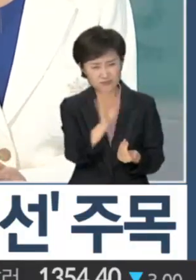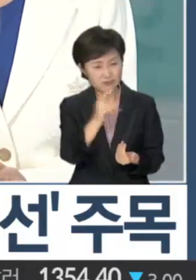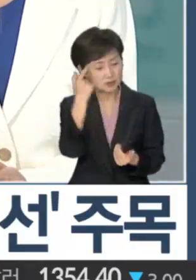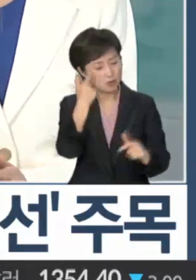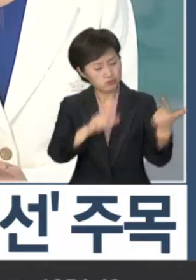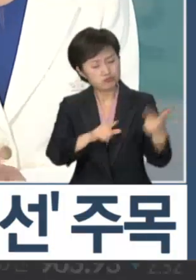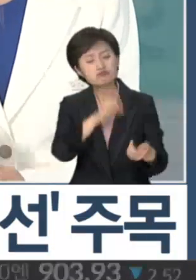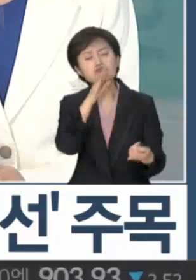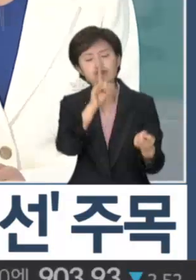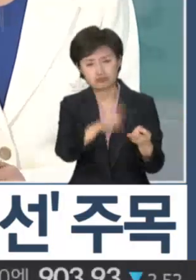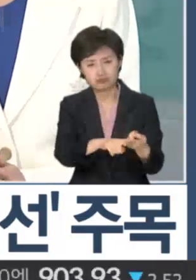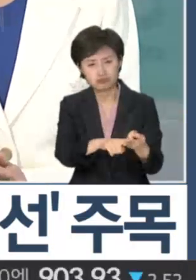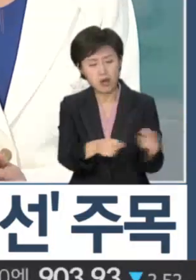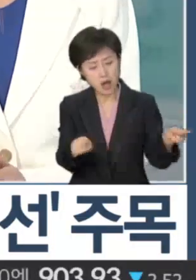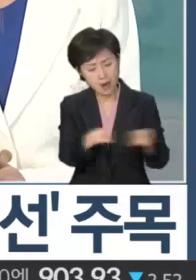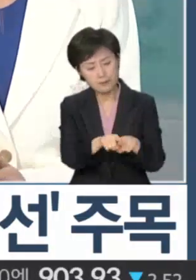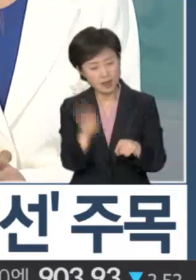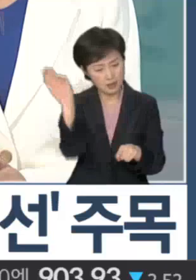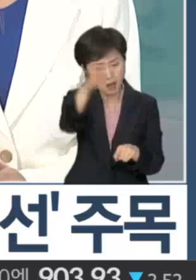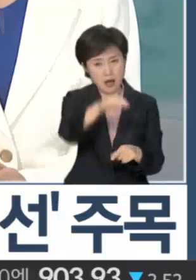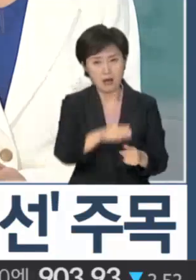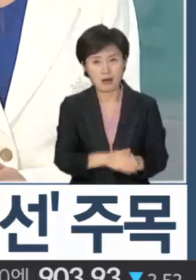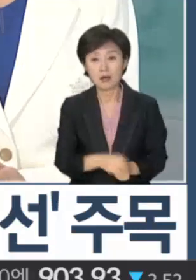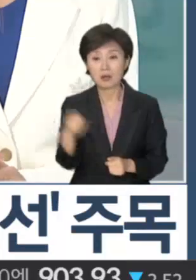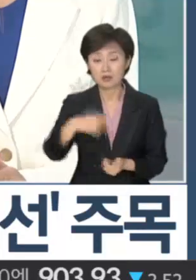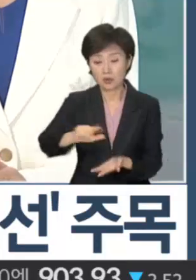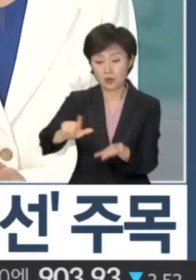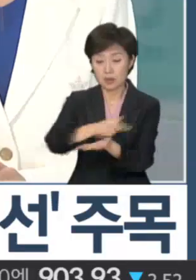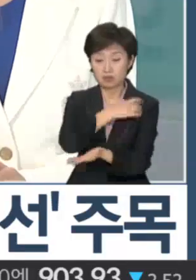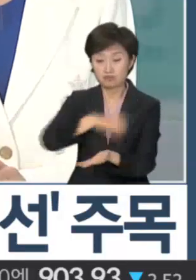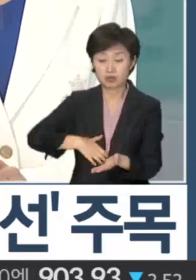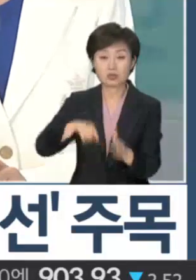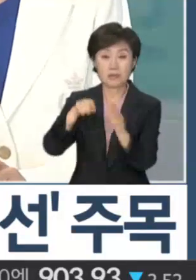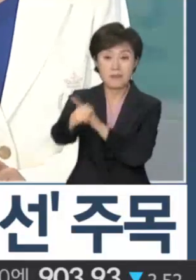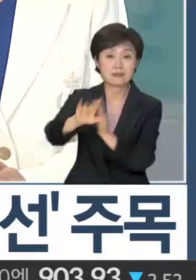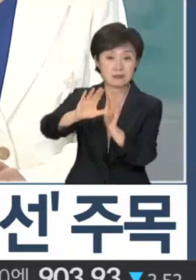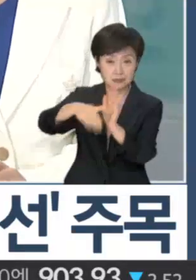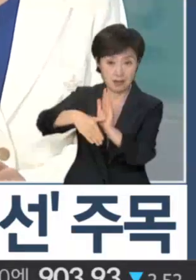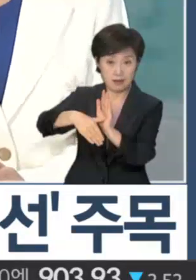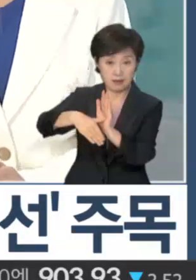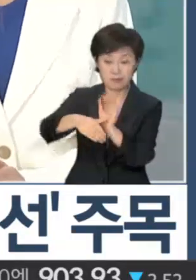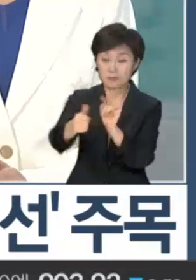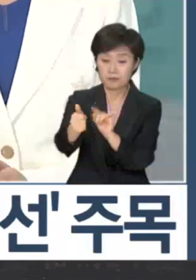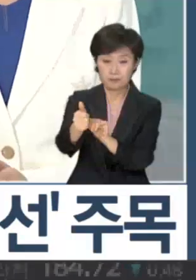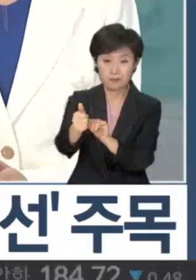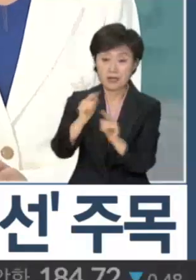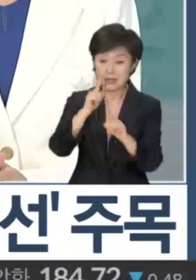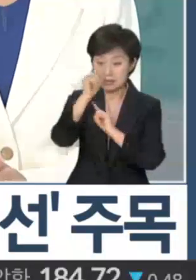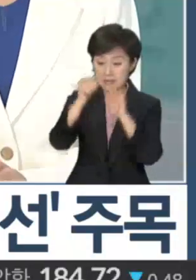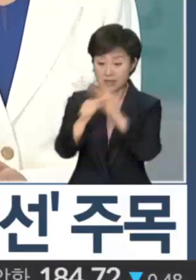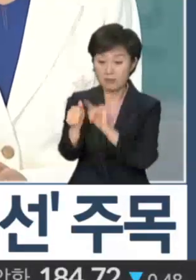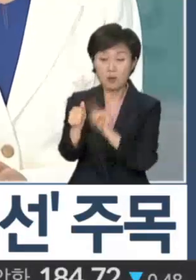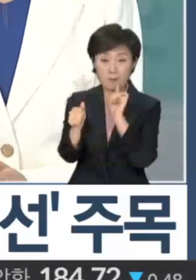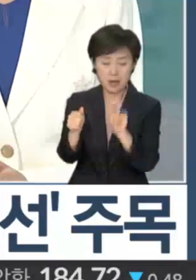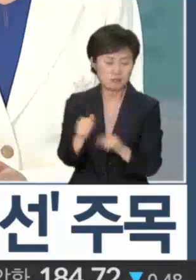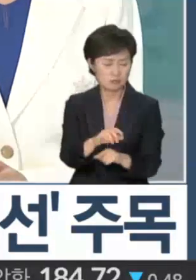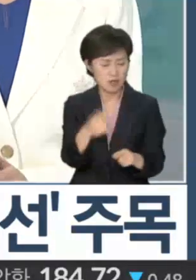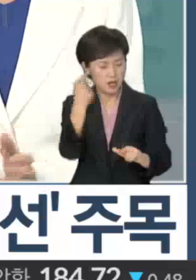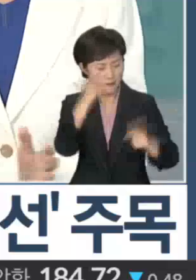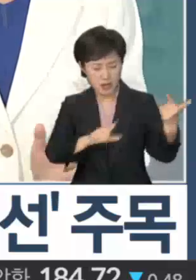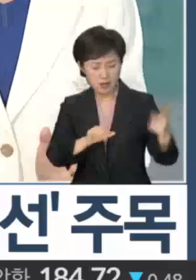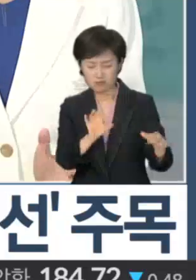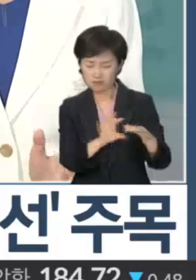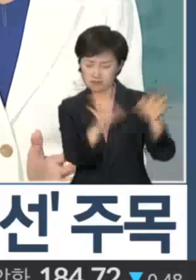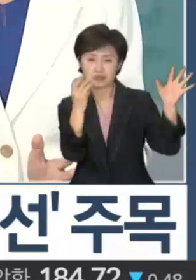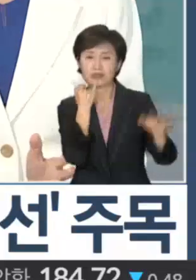말씀을 하셨고 또 강서구청장 보궐선거에 가서도 그렇게 말씀을 하셨습니다. 그랬기 때문에 뭐